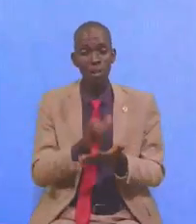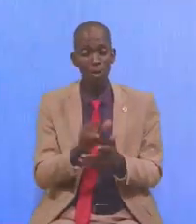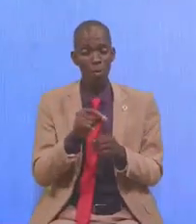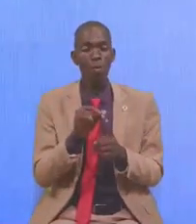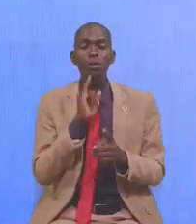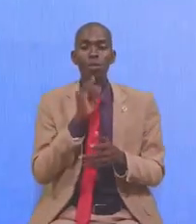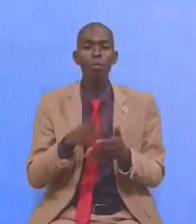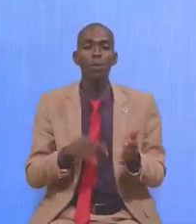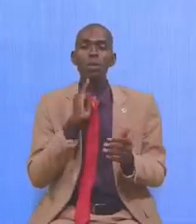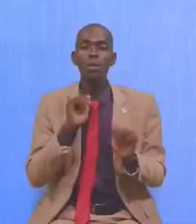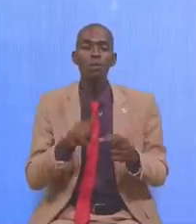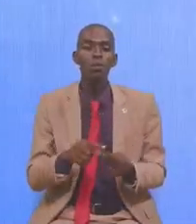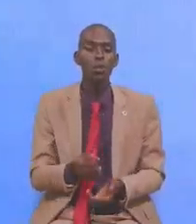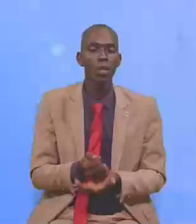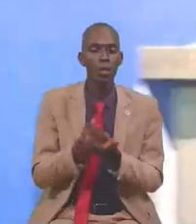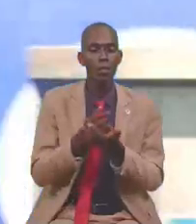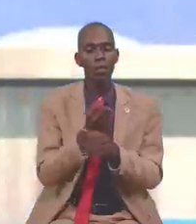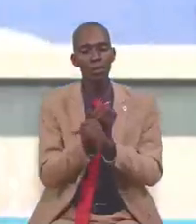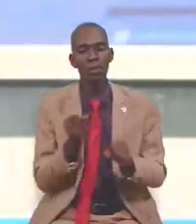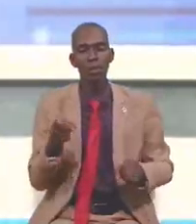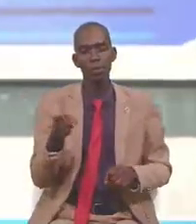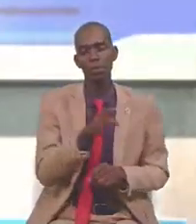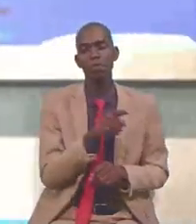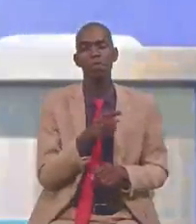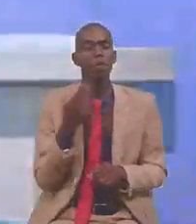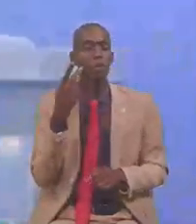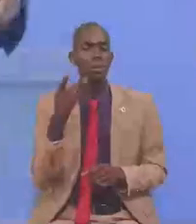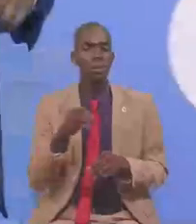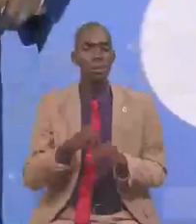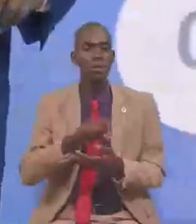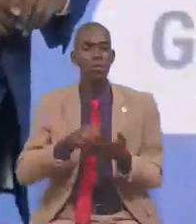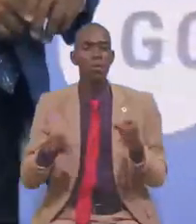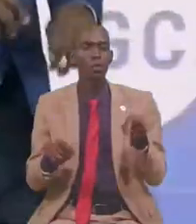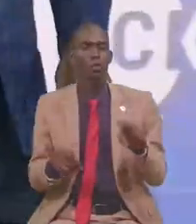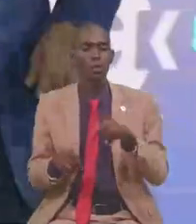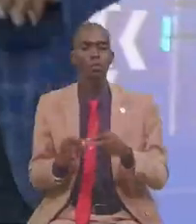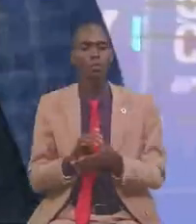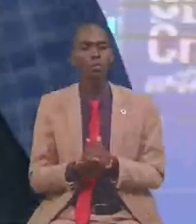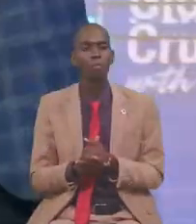peut sauver vos âmes. Le verset 22 qui dit,